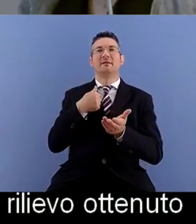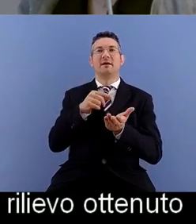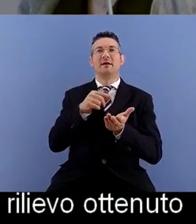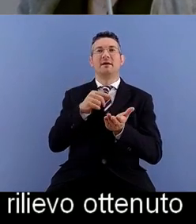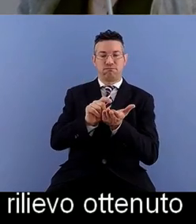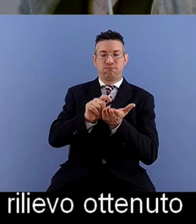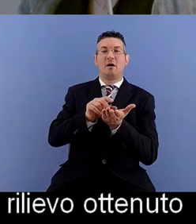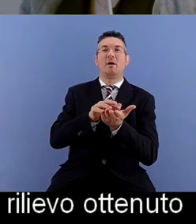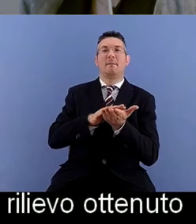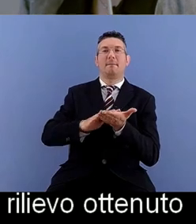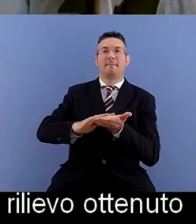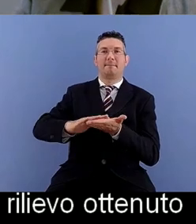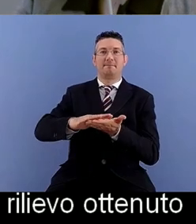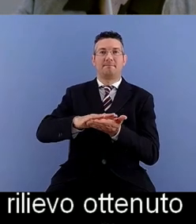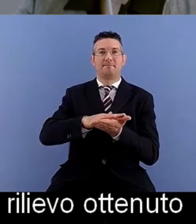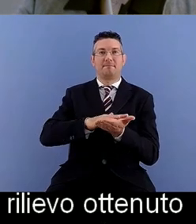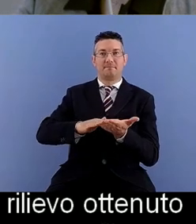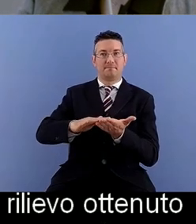e